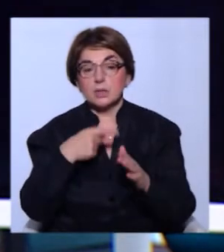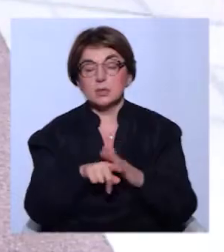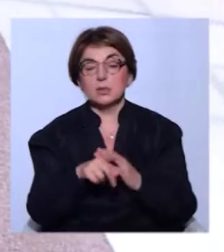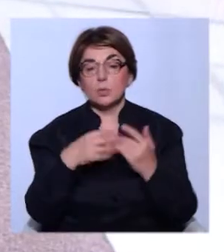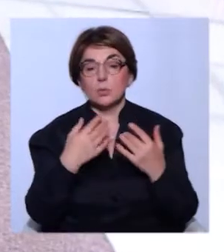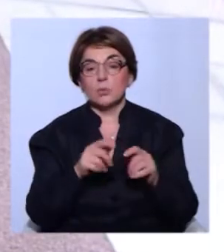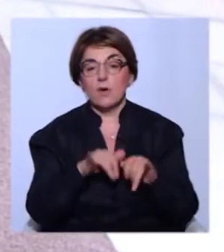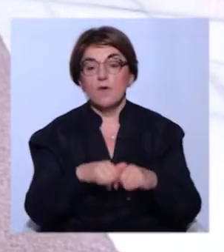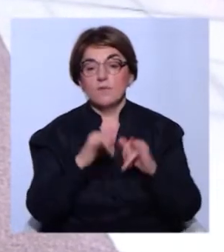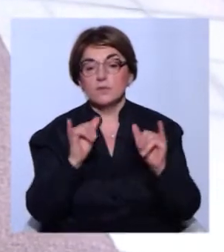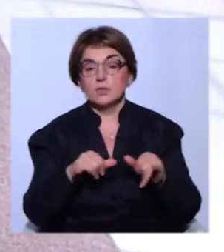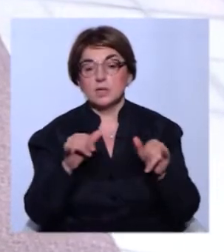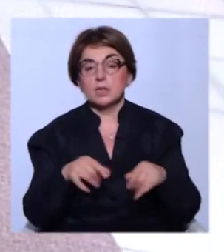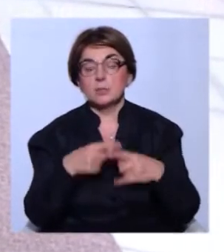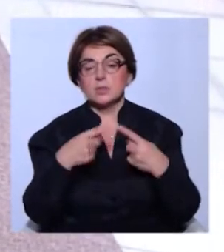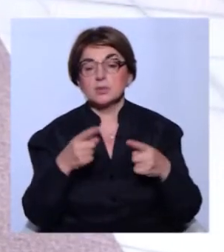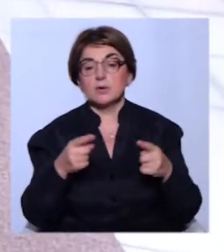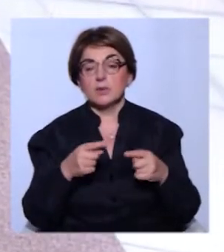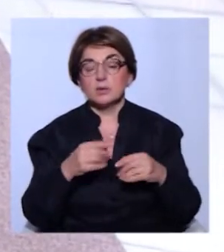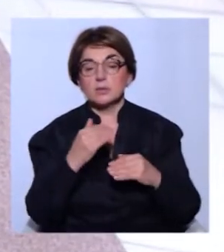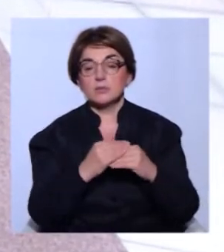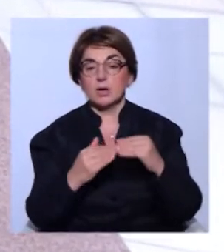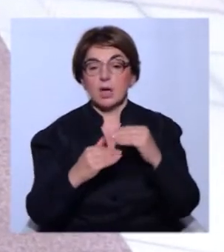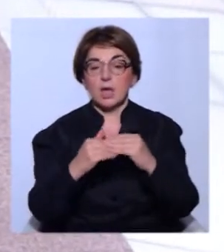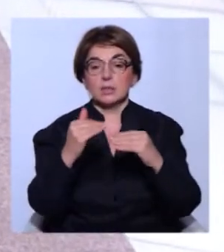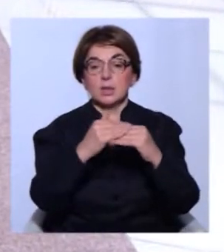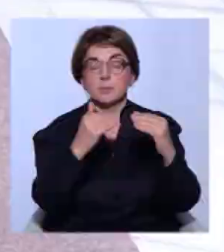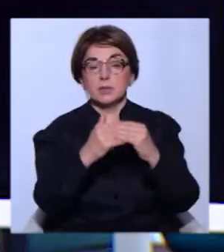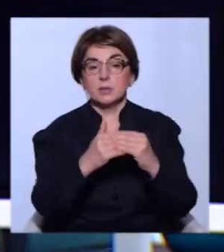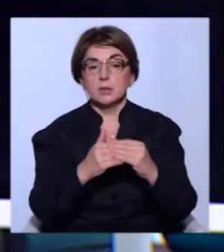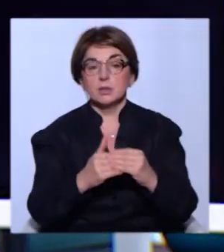აქედან უკვე ვითარდება სხვადასხვა ტიპის ქანები,